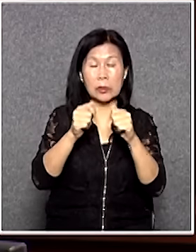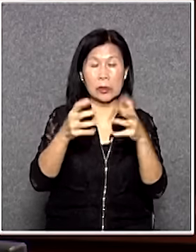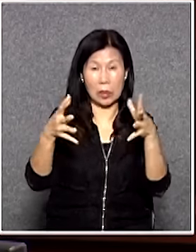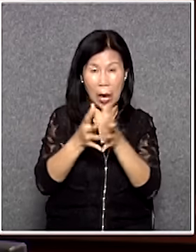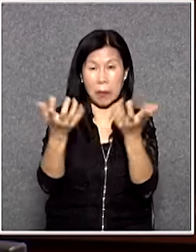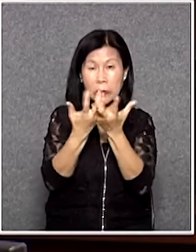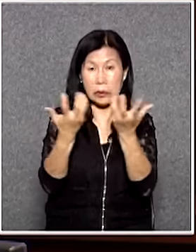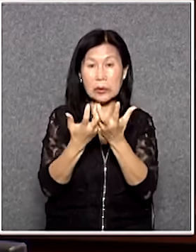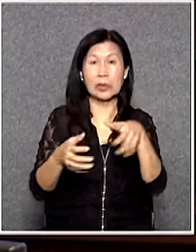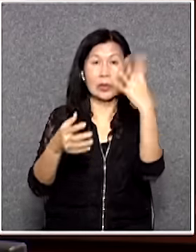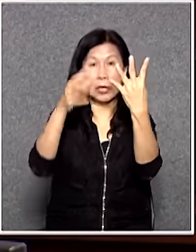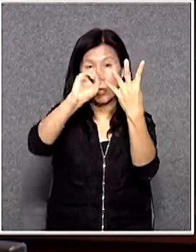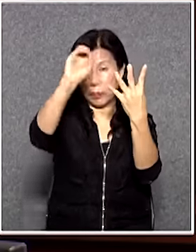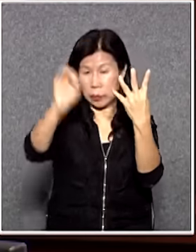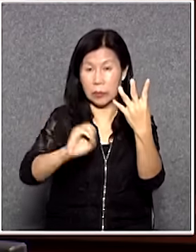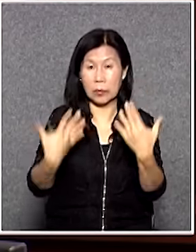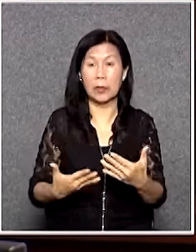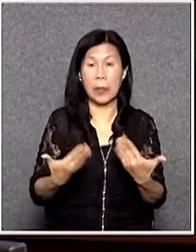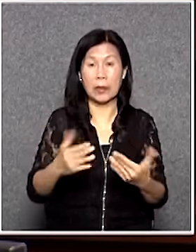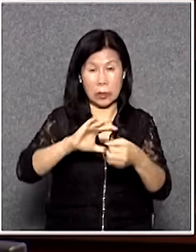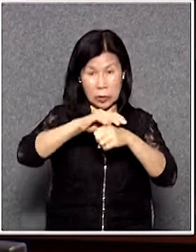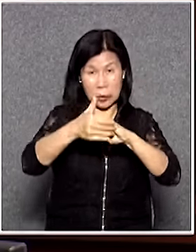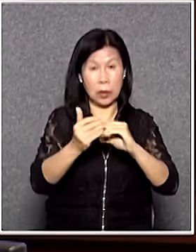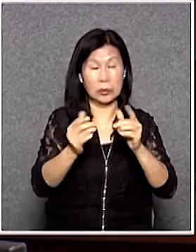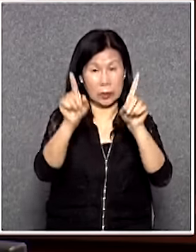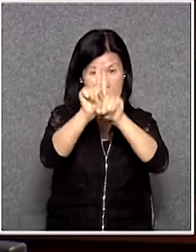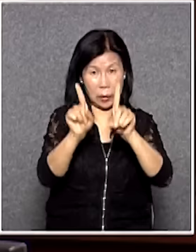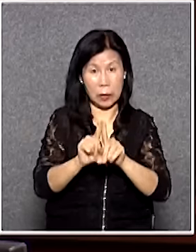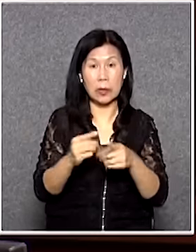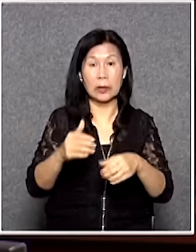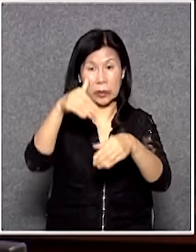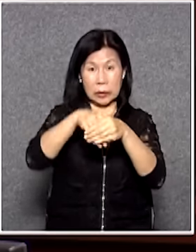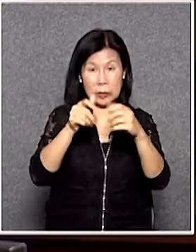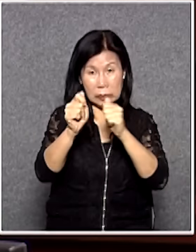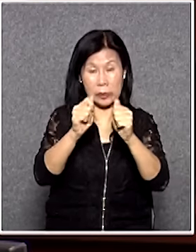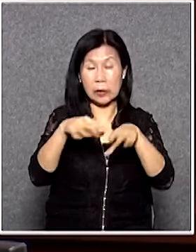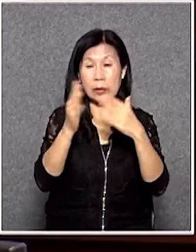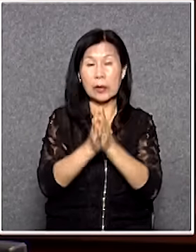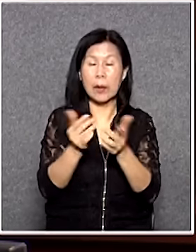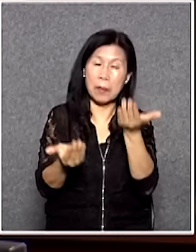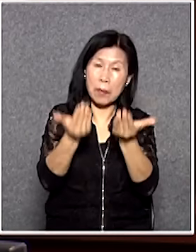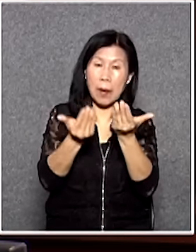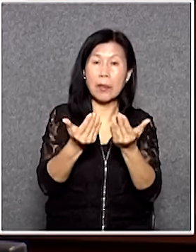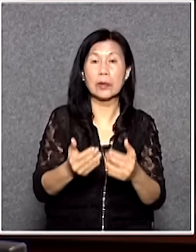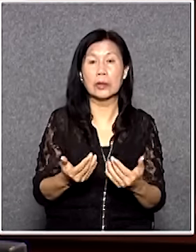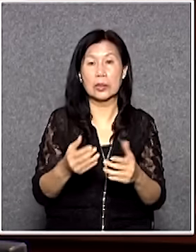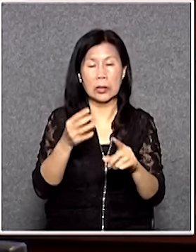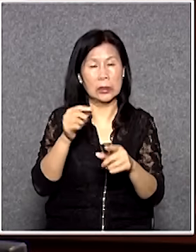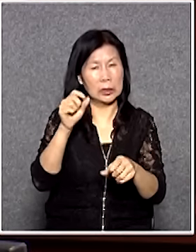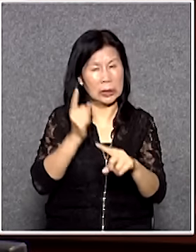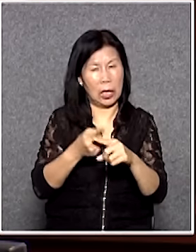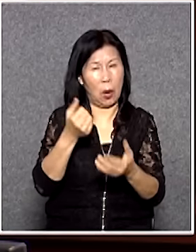产差不多四成。按照国际标准来讲，股票占总资产的比例呢是属于非常之高